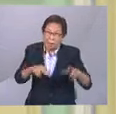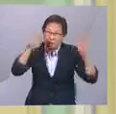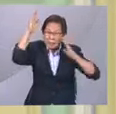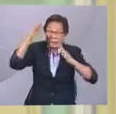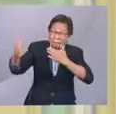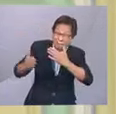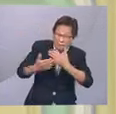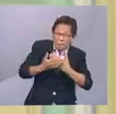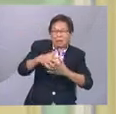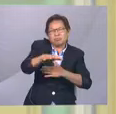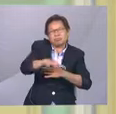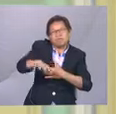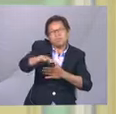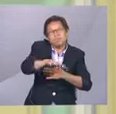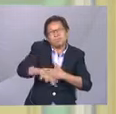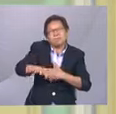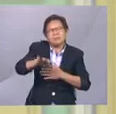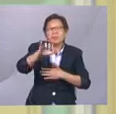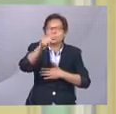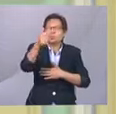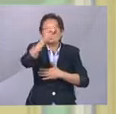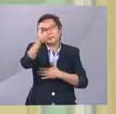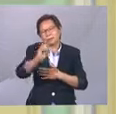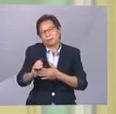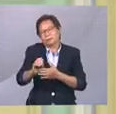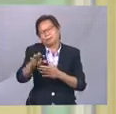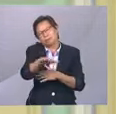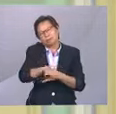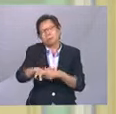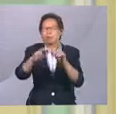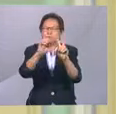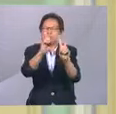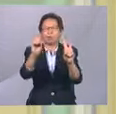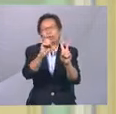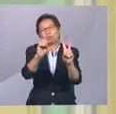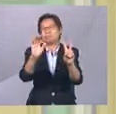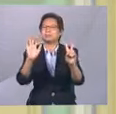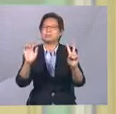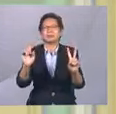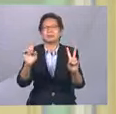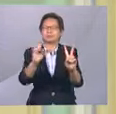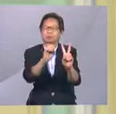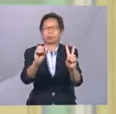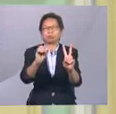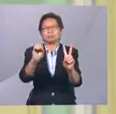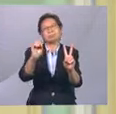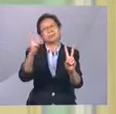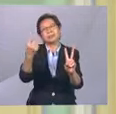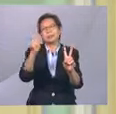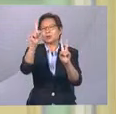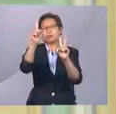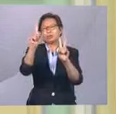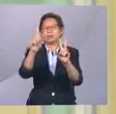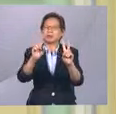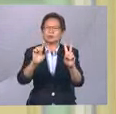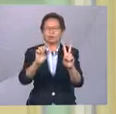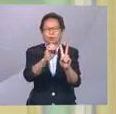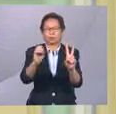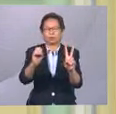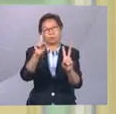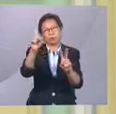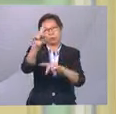adalah lebih kurang 10 waktu saja ya turbek uang 200 saja satu lagi stakat hari